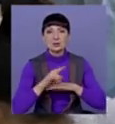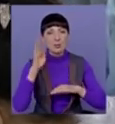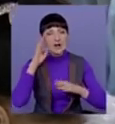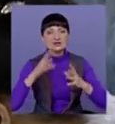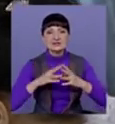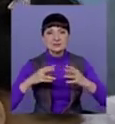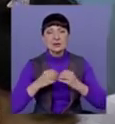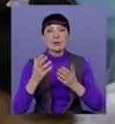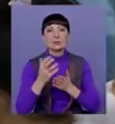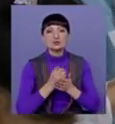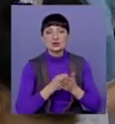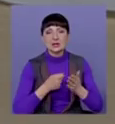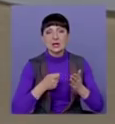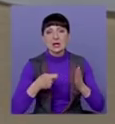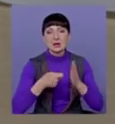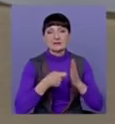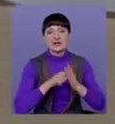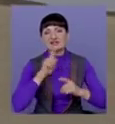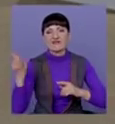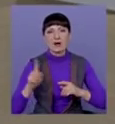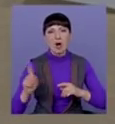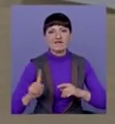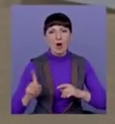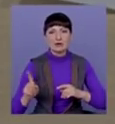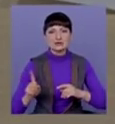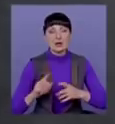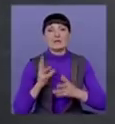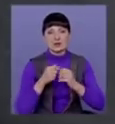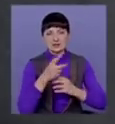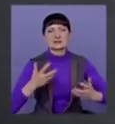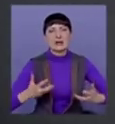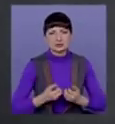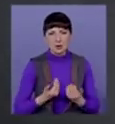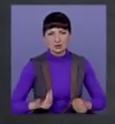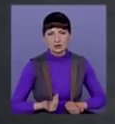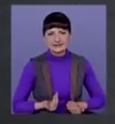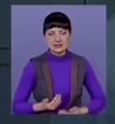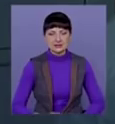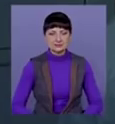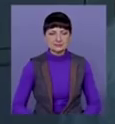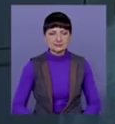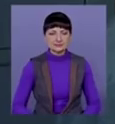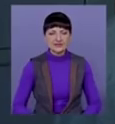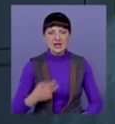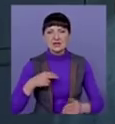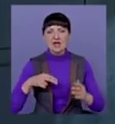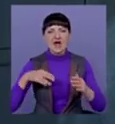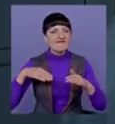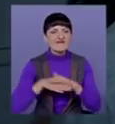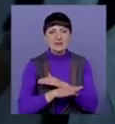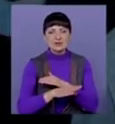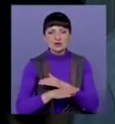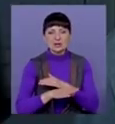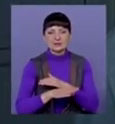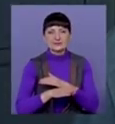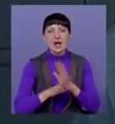получили посадочную хвостовую часть, что в последующем и спасло им жизнь. Выбежал